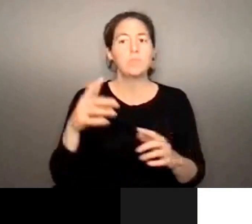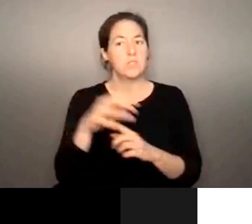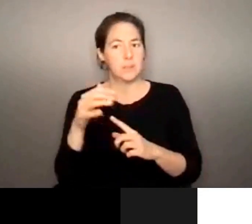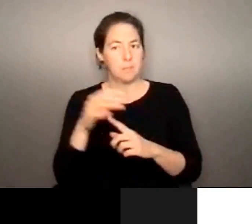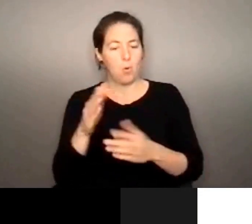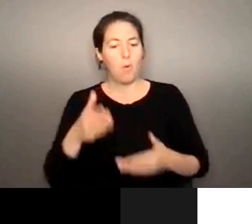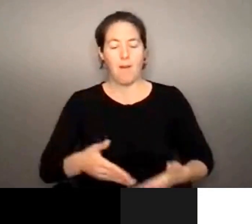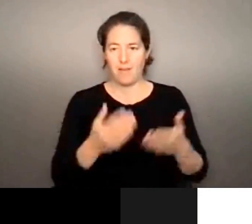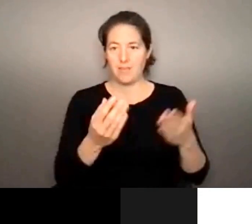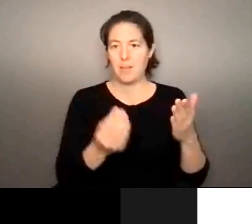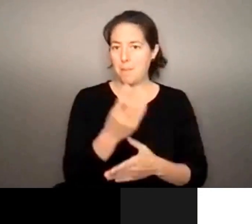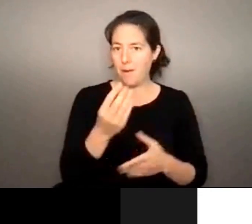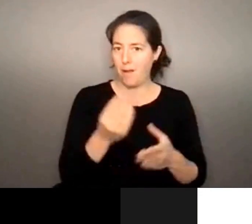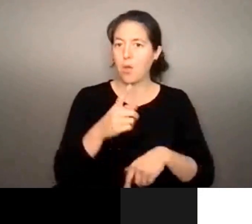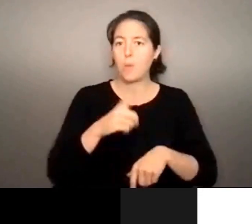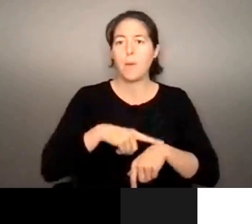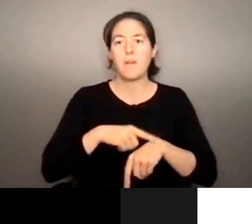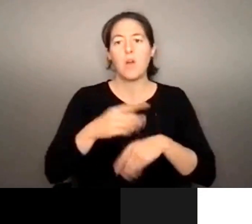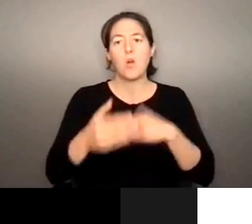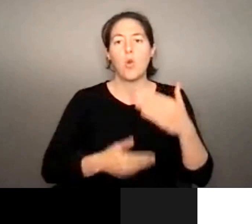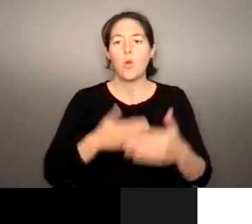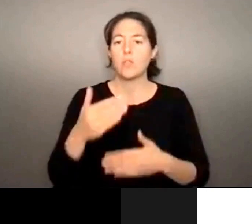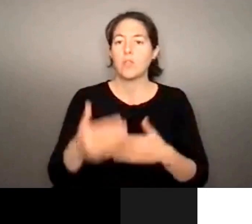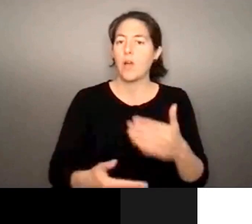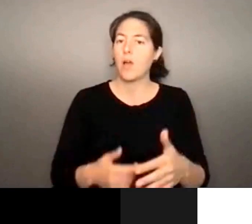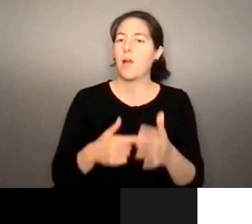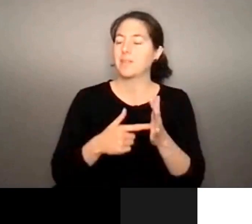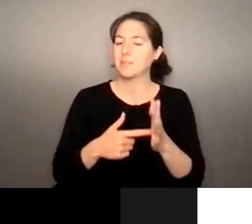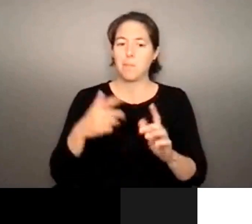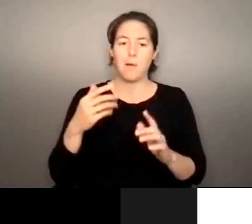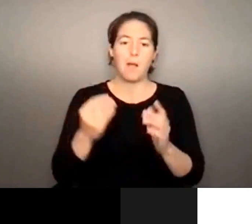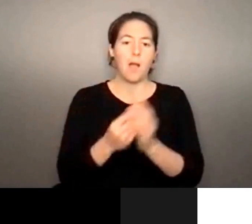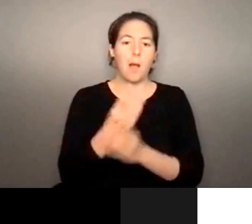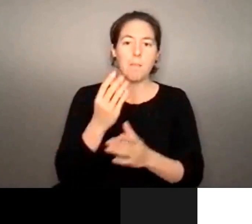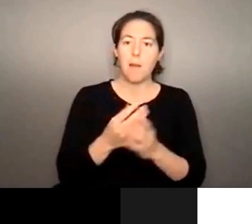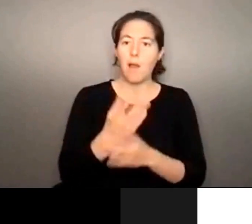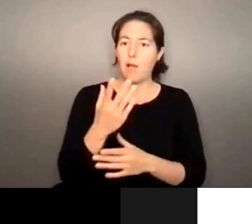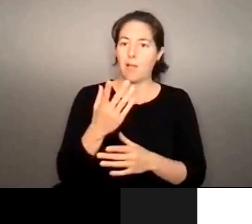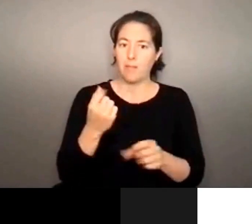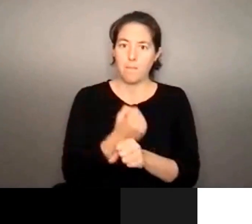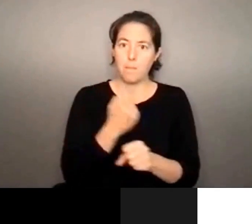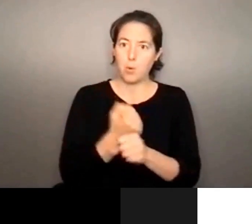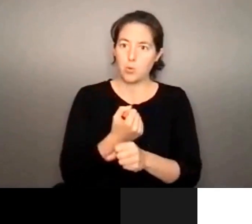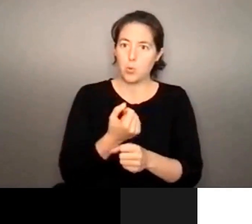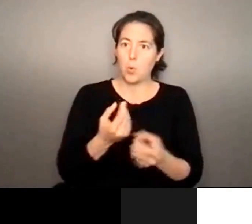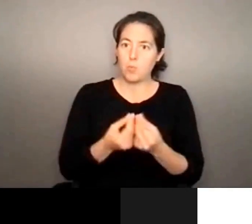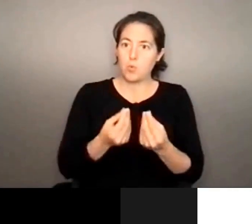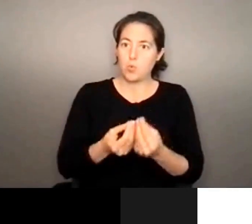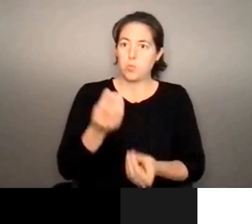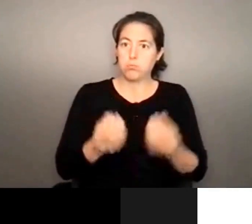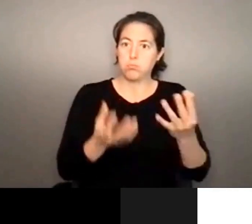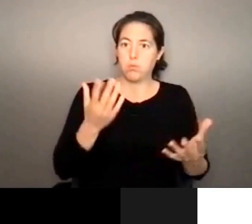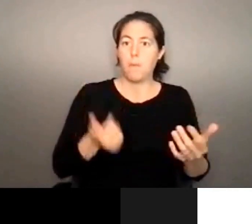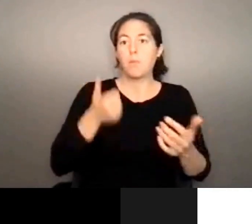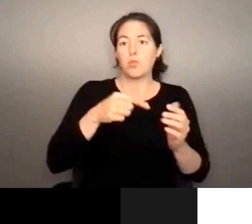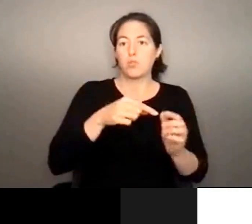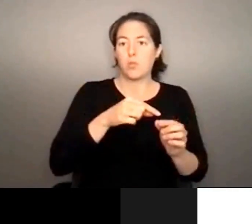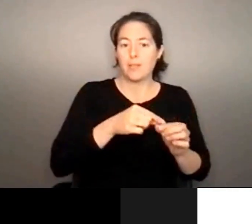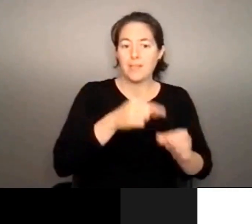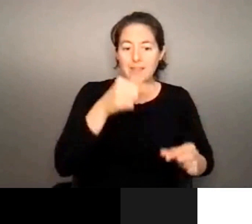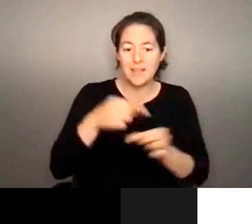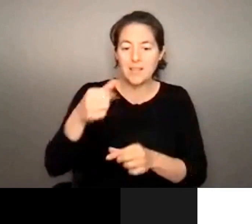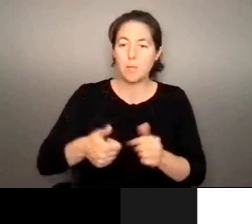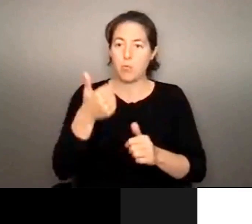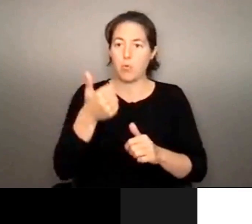plantes. Puis, de fil en aiguille, si on a des plantes qui produisent davantage, ils vont aussi avoir davantage de tiges, de branches, de feuilles qu'on